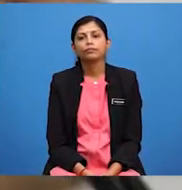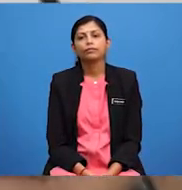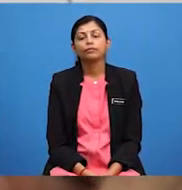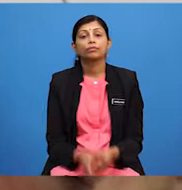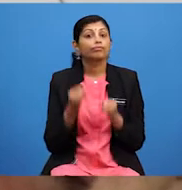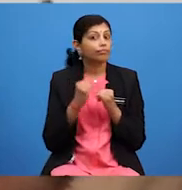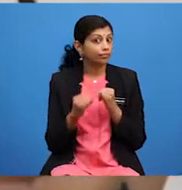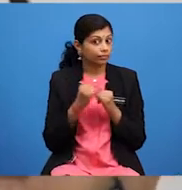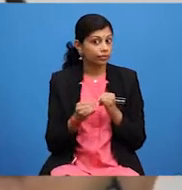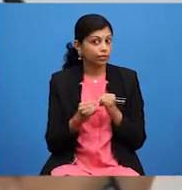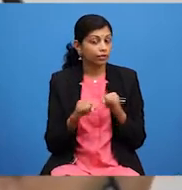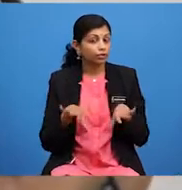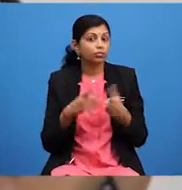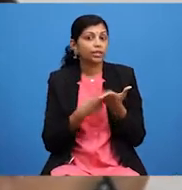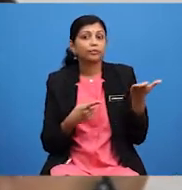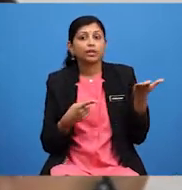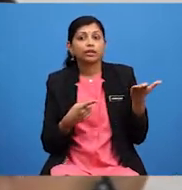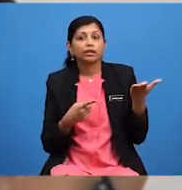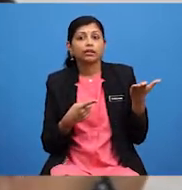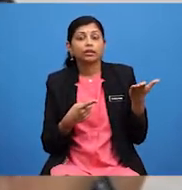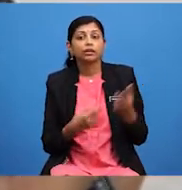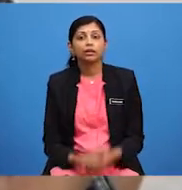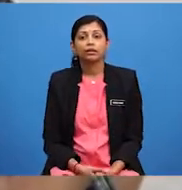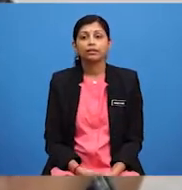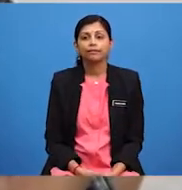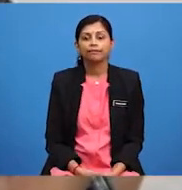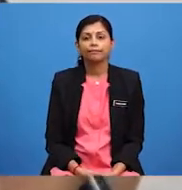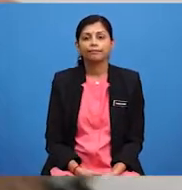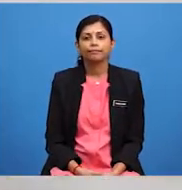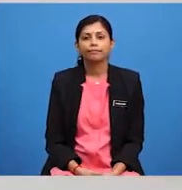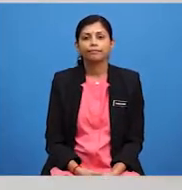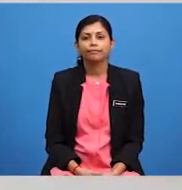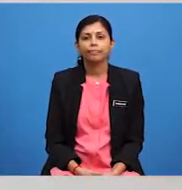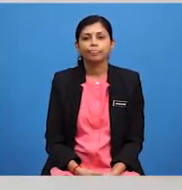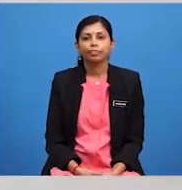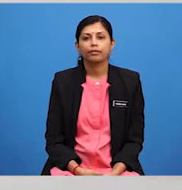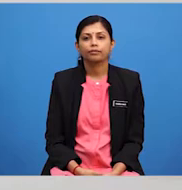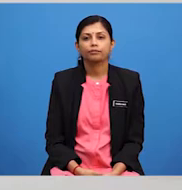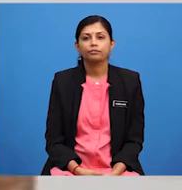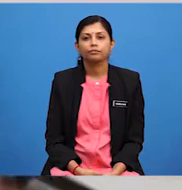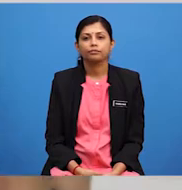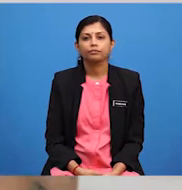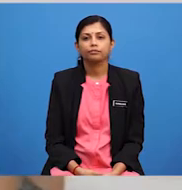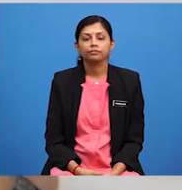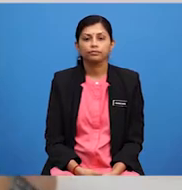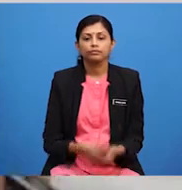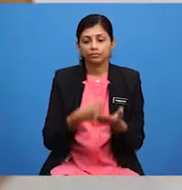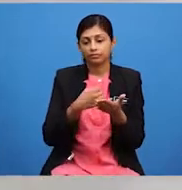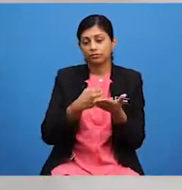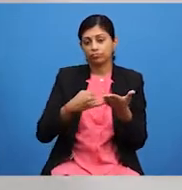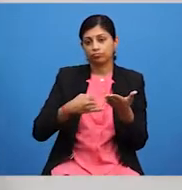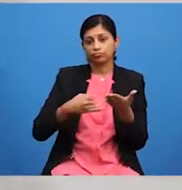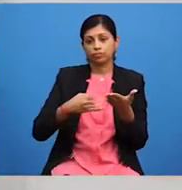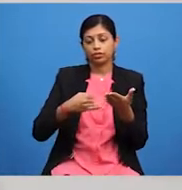Akhir sekali, langkah kelima, murid-murid perlu legapkan garisan pembinaan